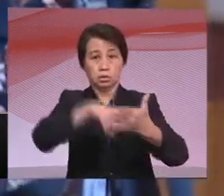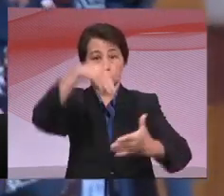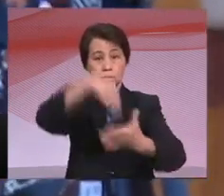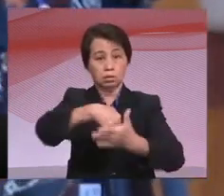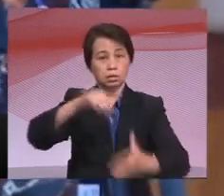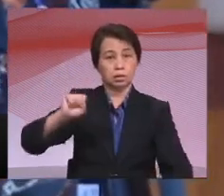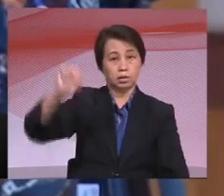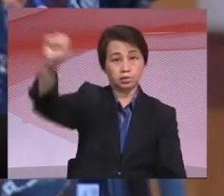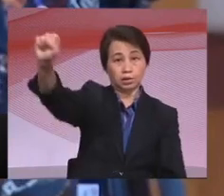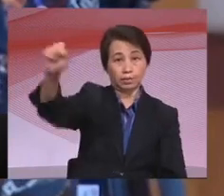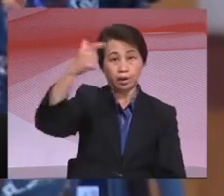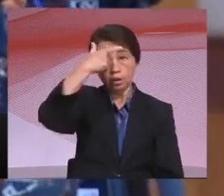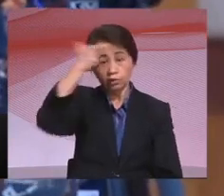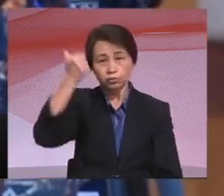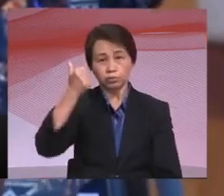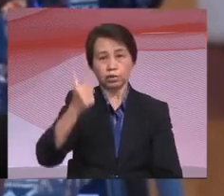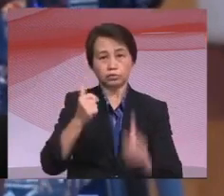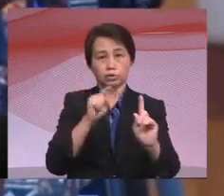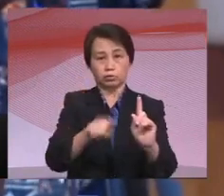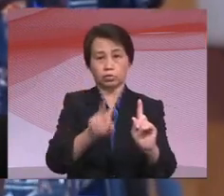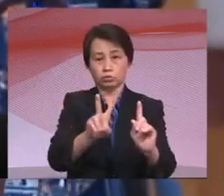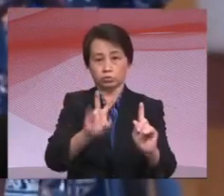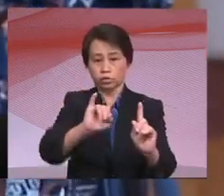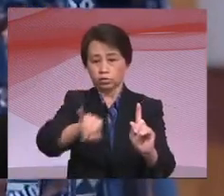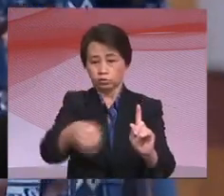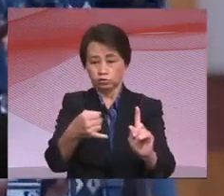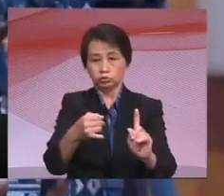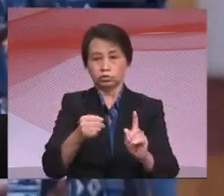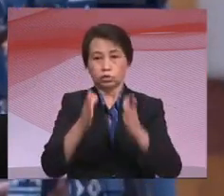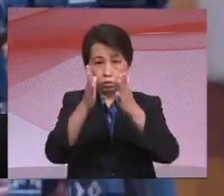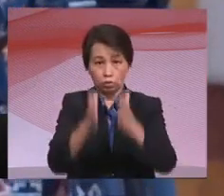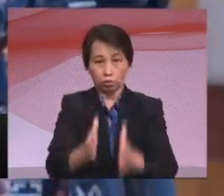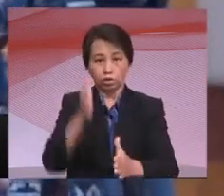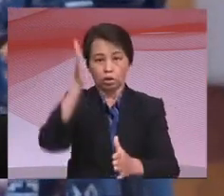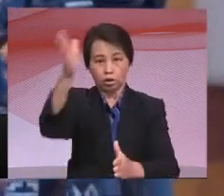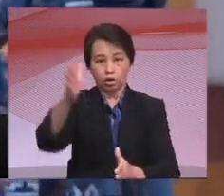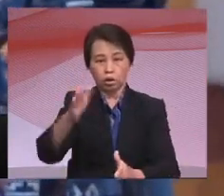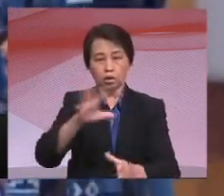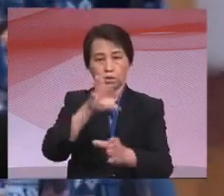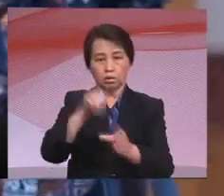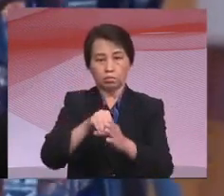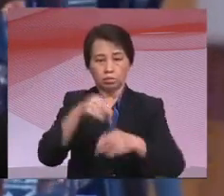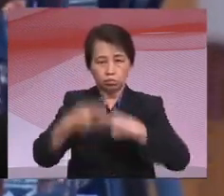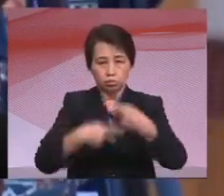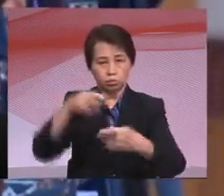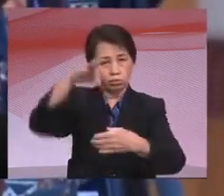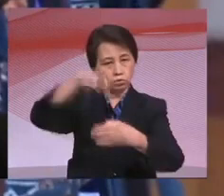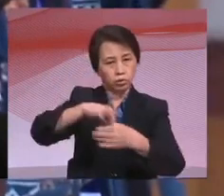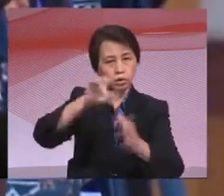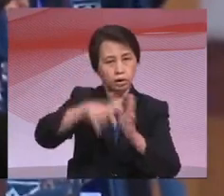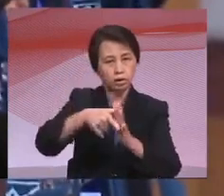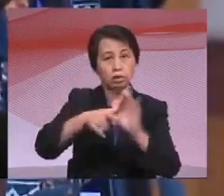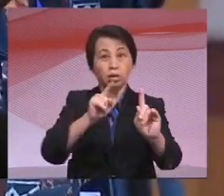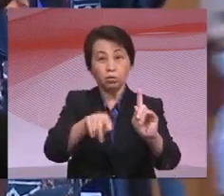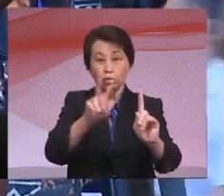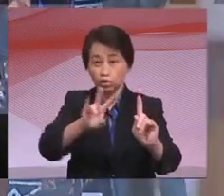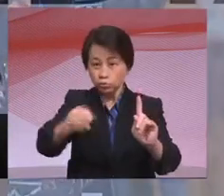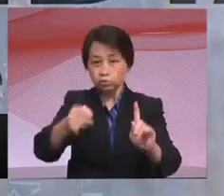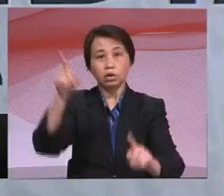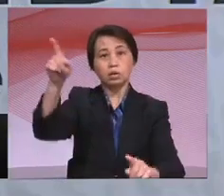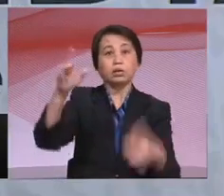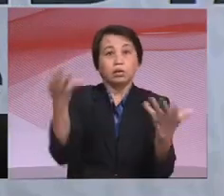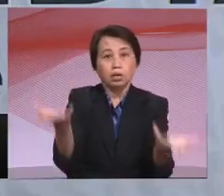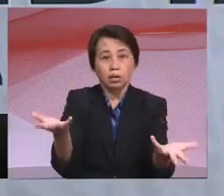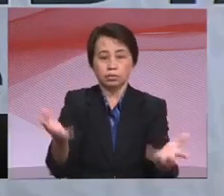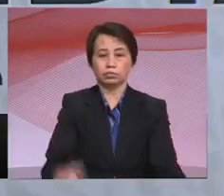Sabah memandangkan kira-kira 1.2 juta pengundi dijangka akan terlibat dalam proses mengundi nanti? Terima kasih. Jadi